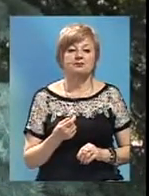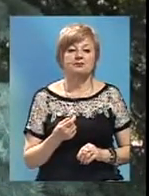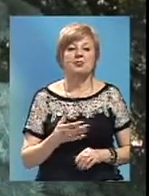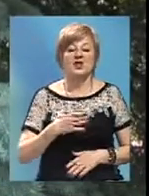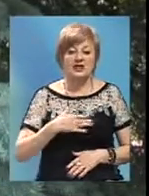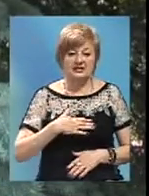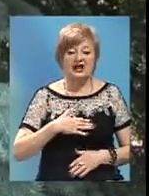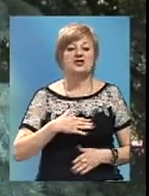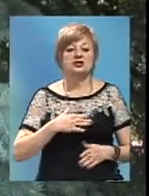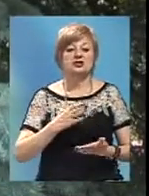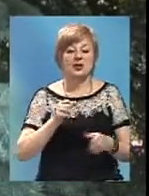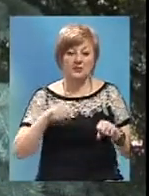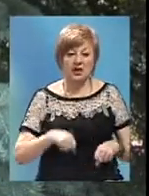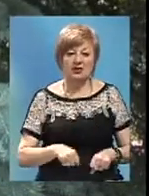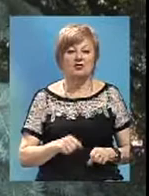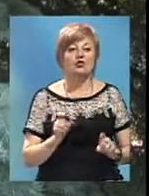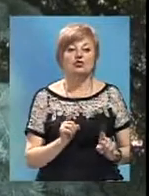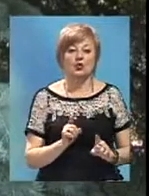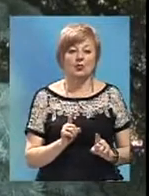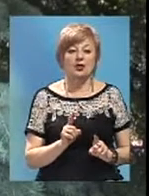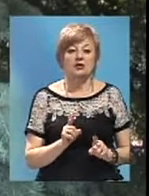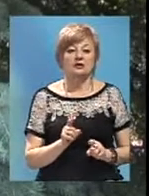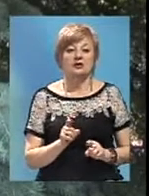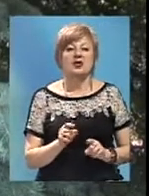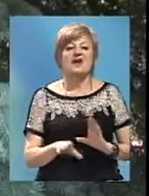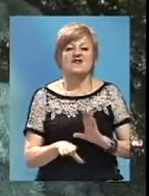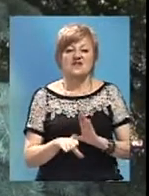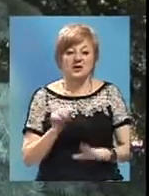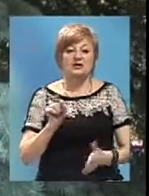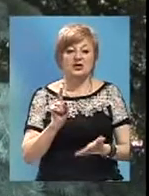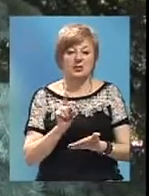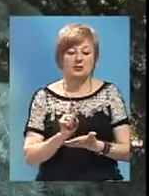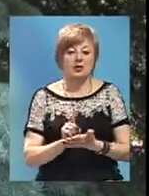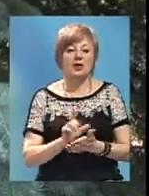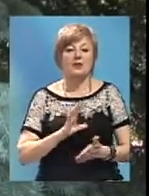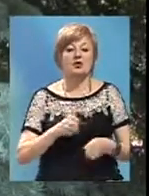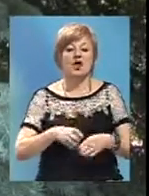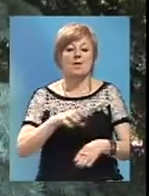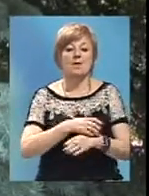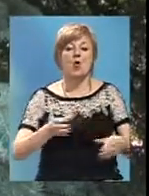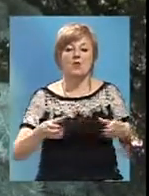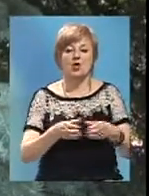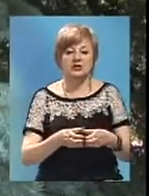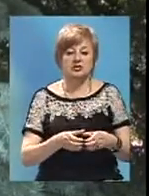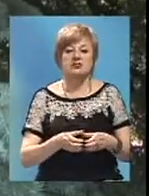Наша позиція, ми хочемо, щоб вибори були тільки по партійним спискам.